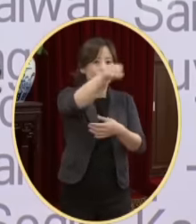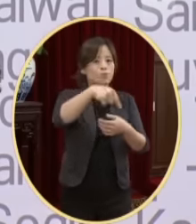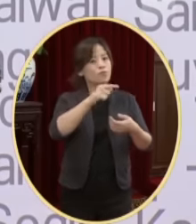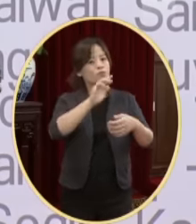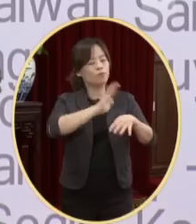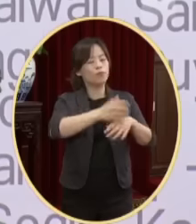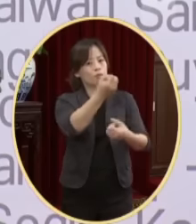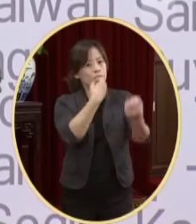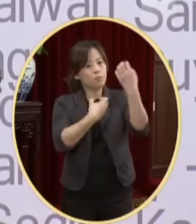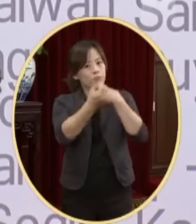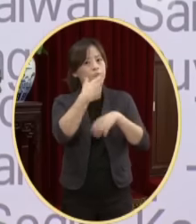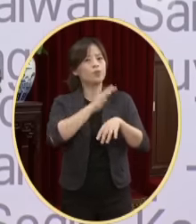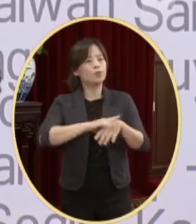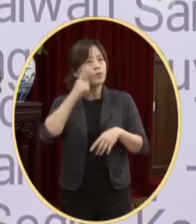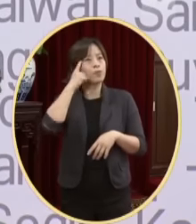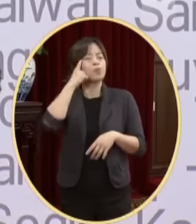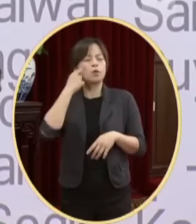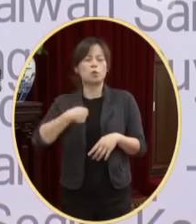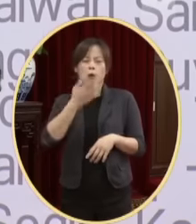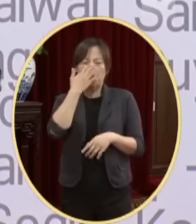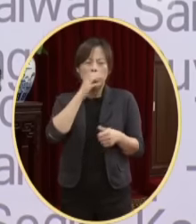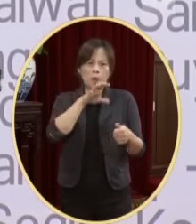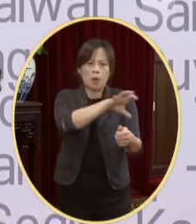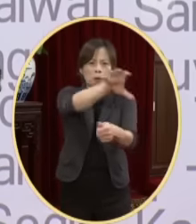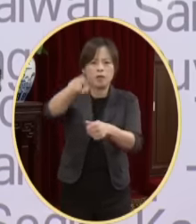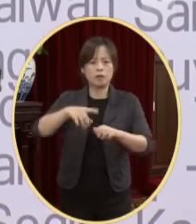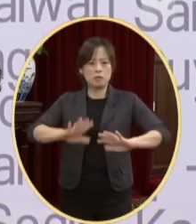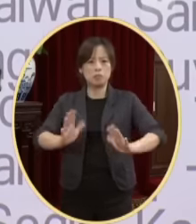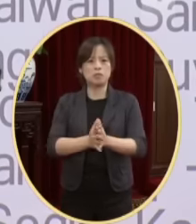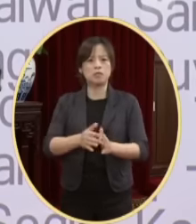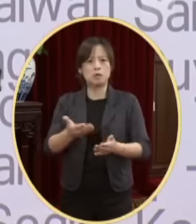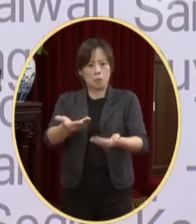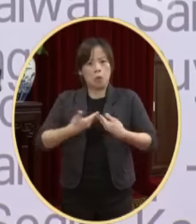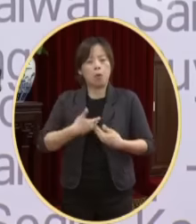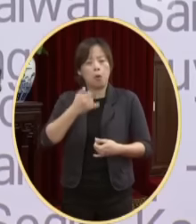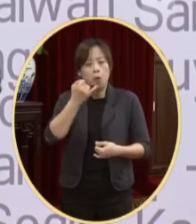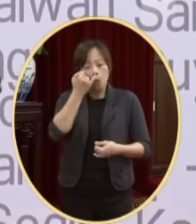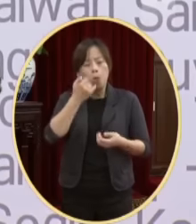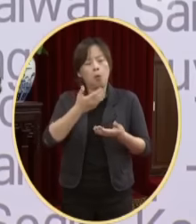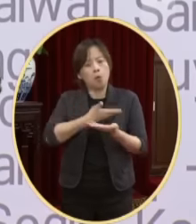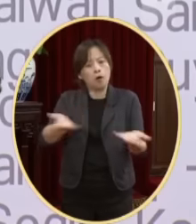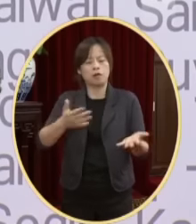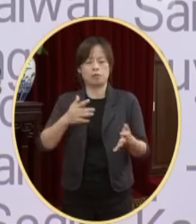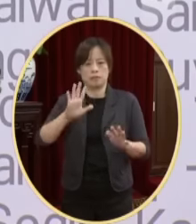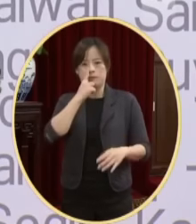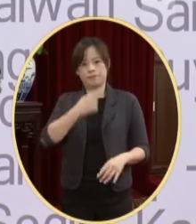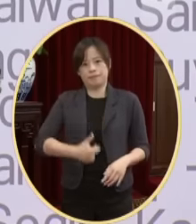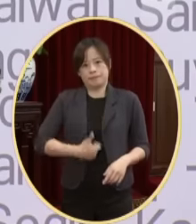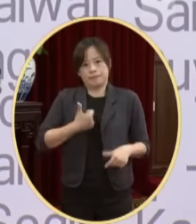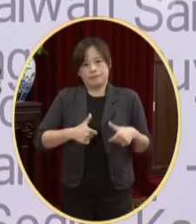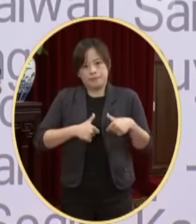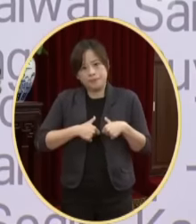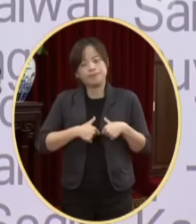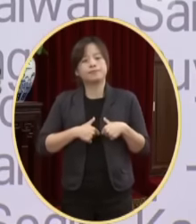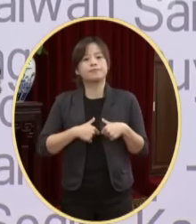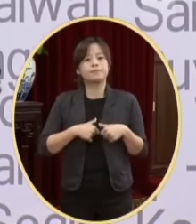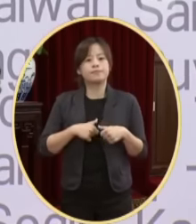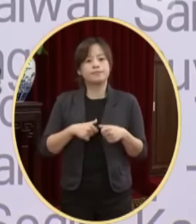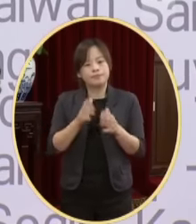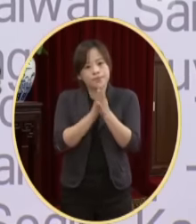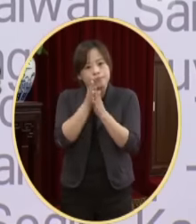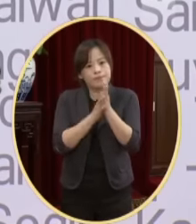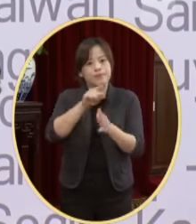会说出想法，我不敢要求各位现在就原谅，但是我诚恳地来